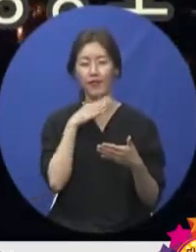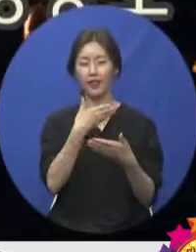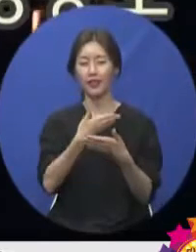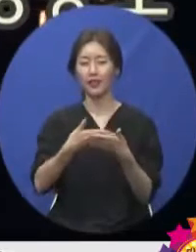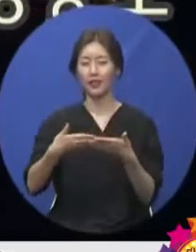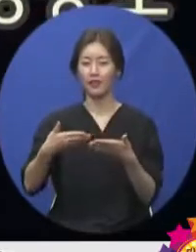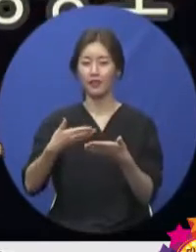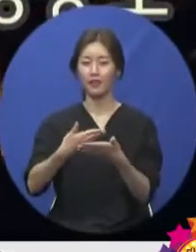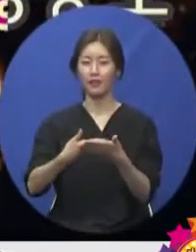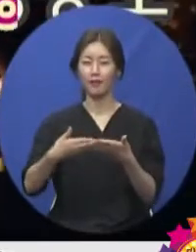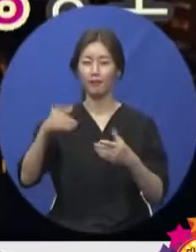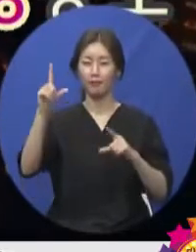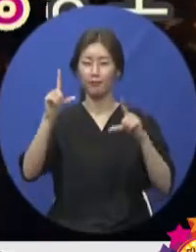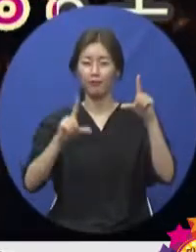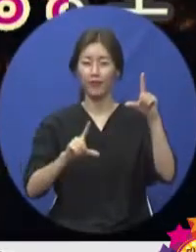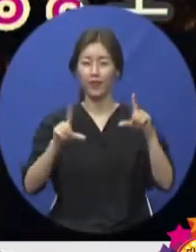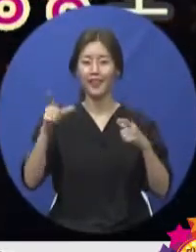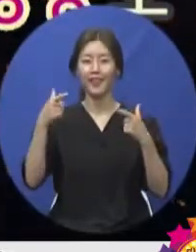그림 같은